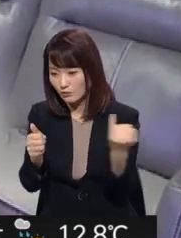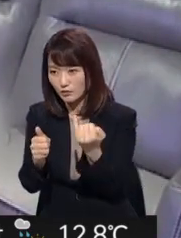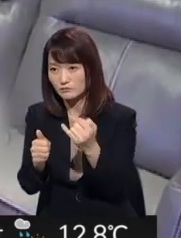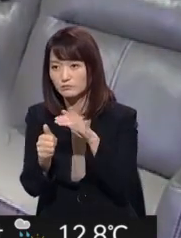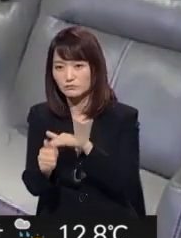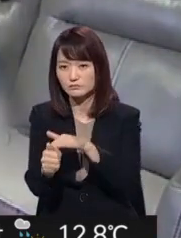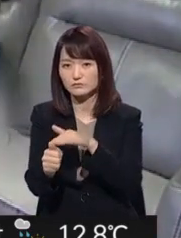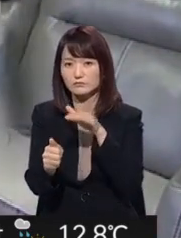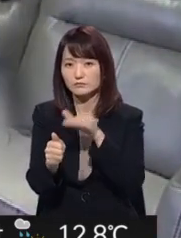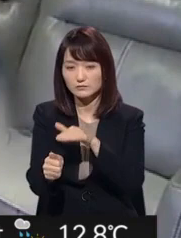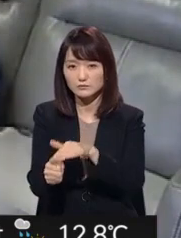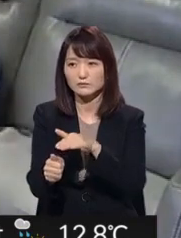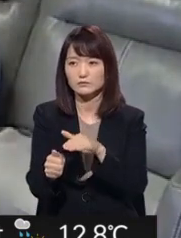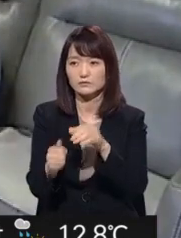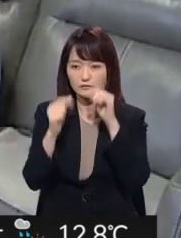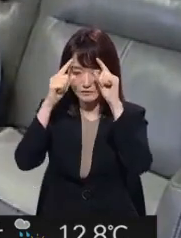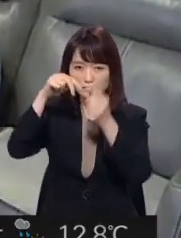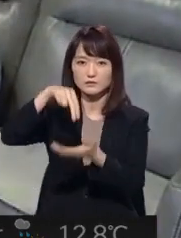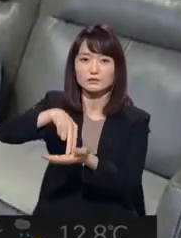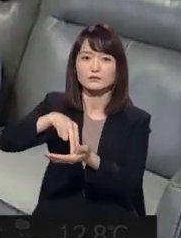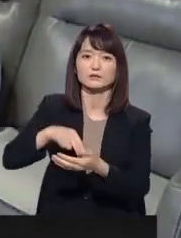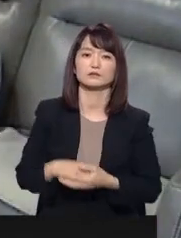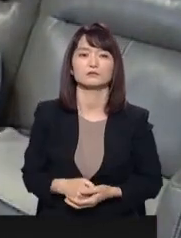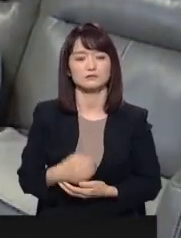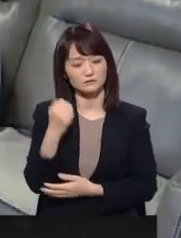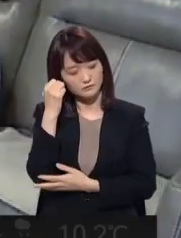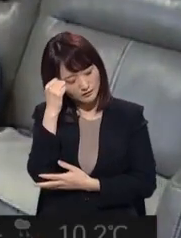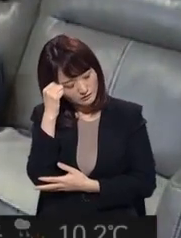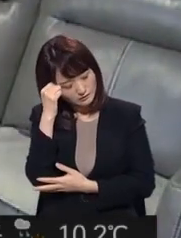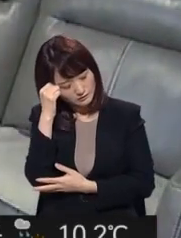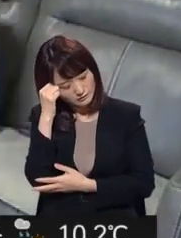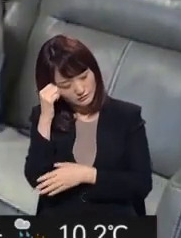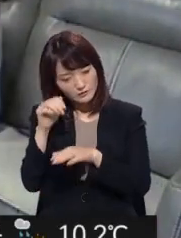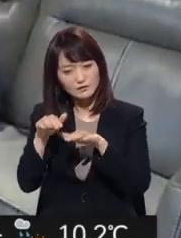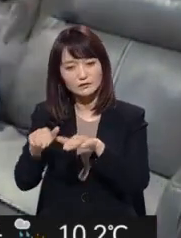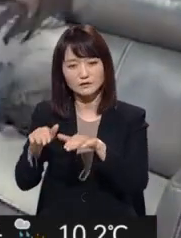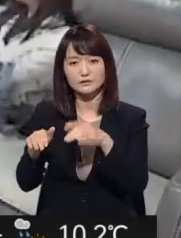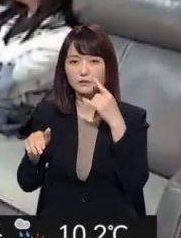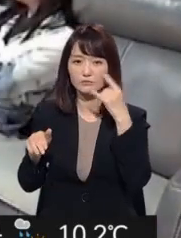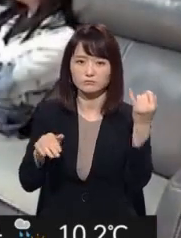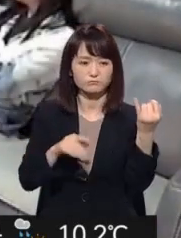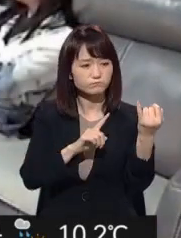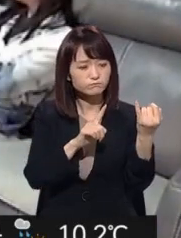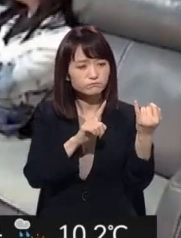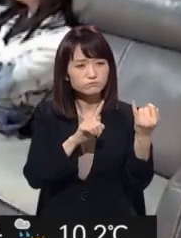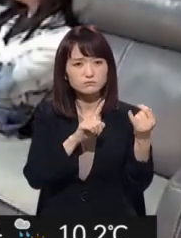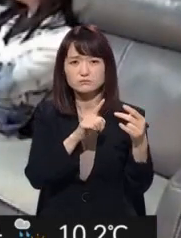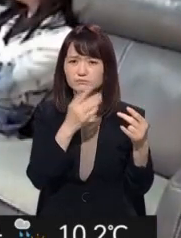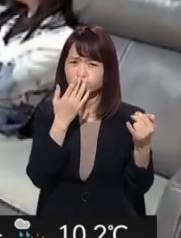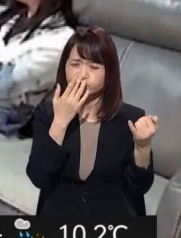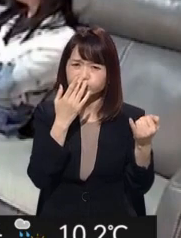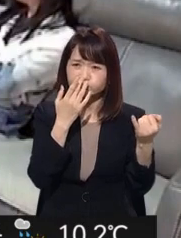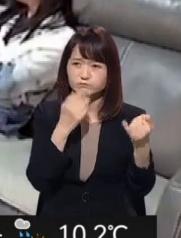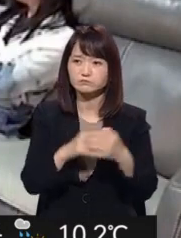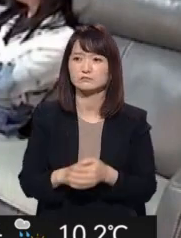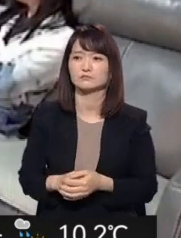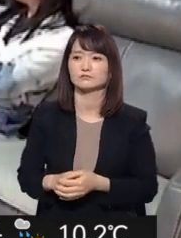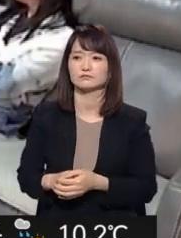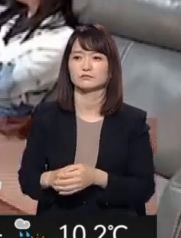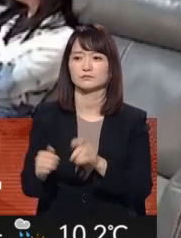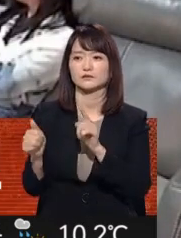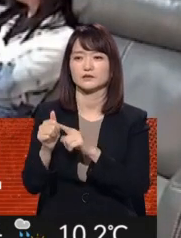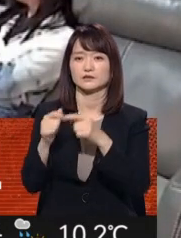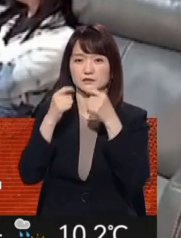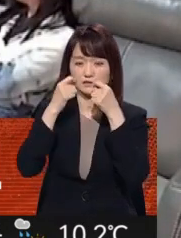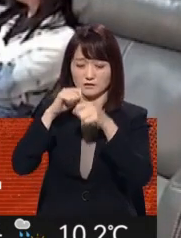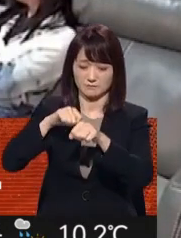아니, 졸리면 자게야지 왜 깨워요? 네, 자는 아이를 깨우는 엄마가 잘 이해가 안 되시겠죠. 하지만 지금 이 아이는 벌받고 있는